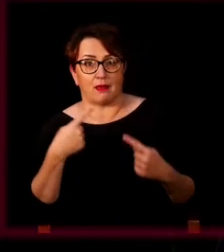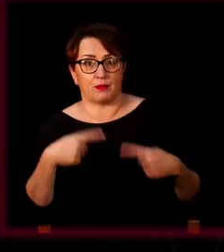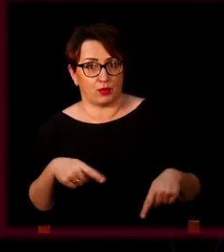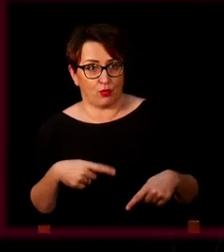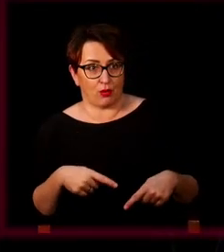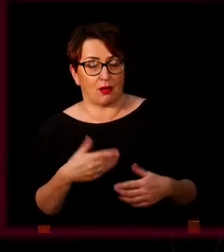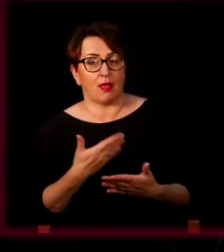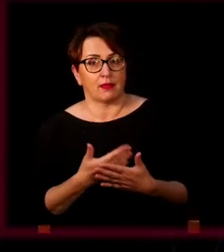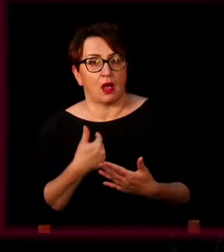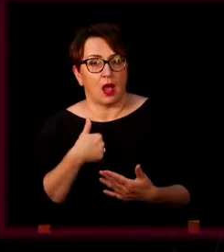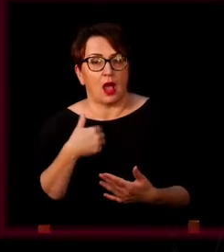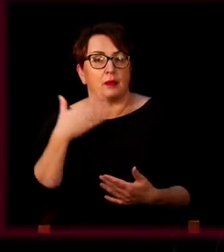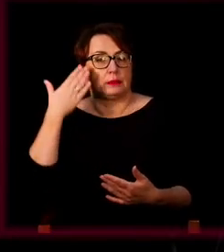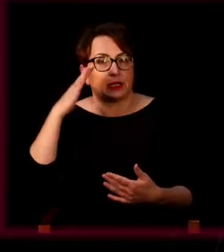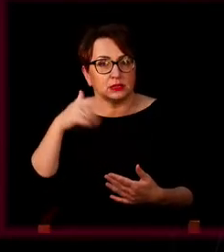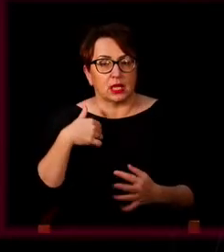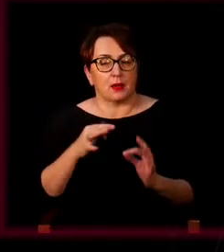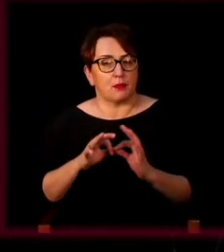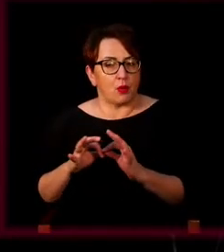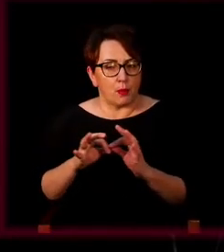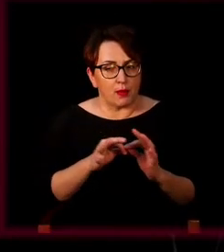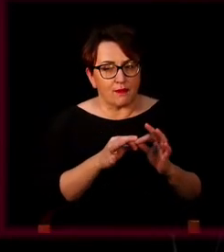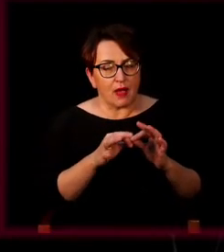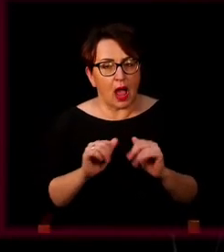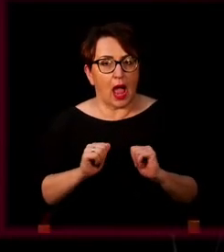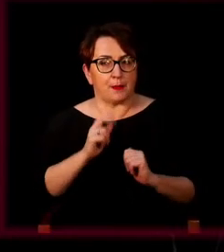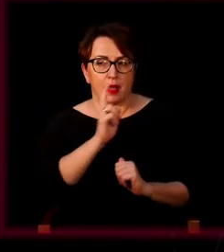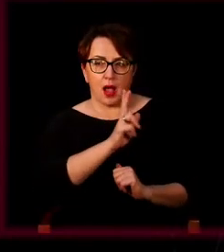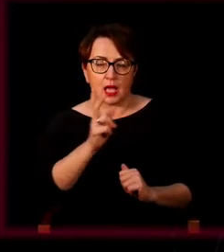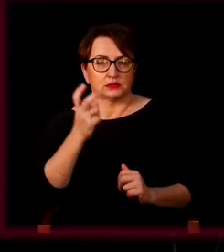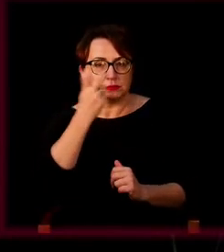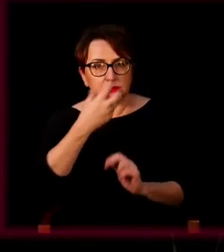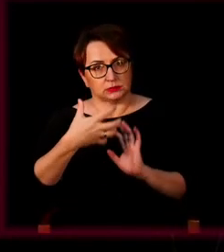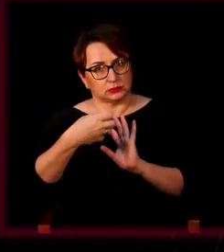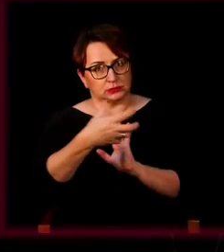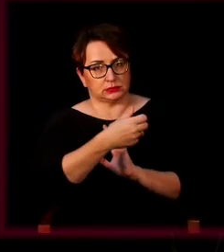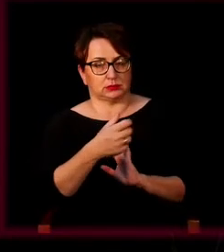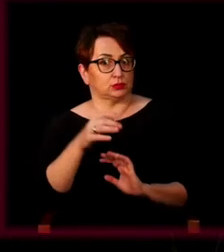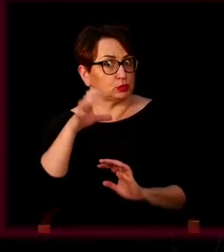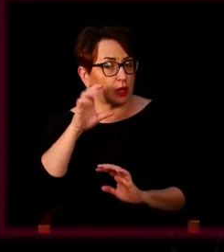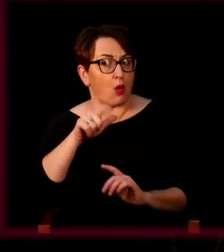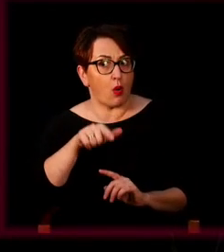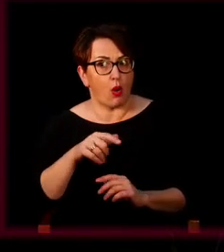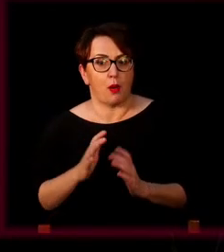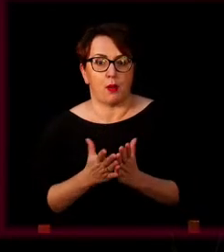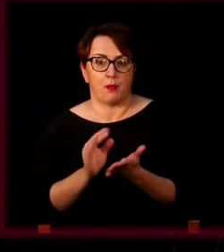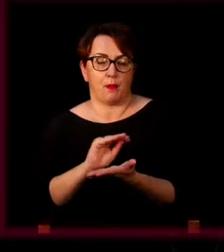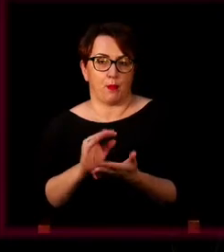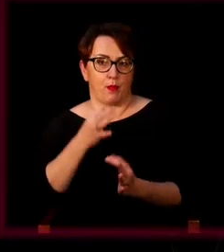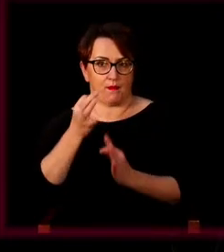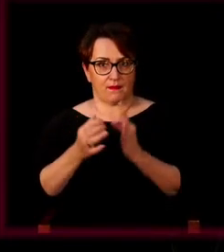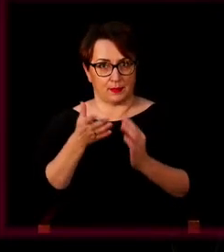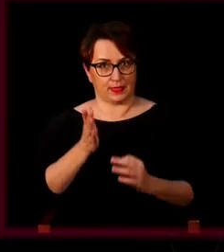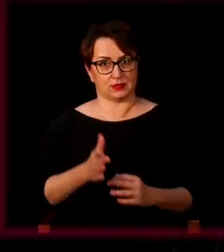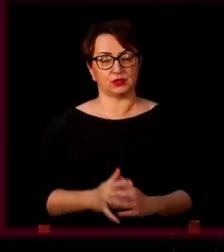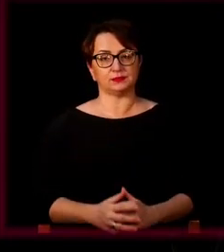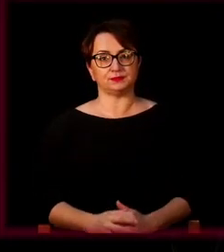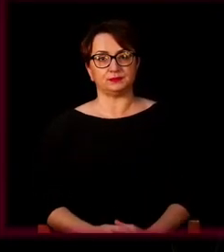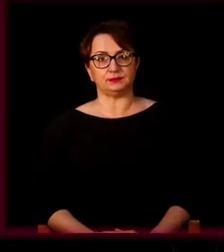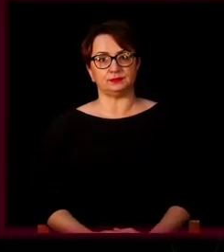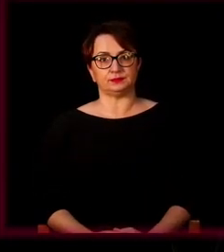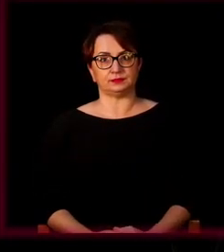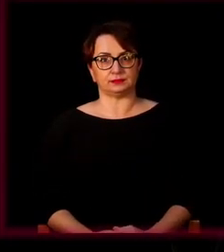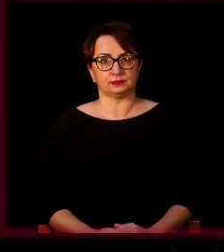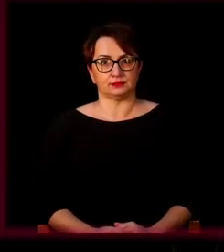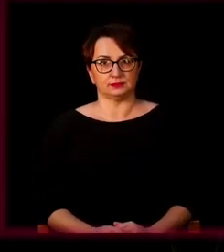jakoś tak to poprowadzić, żeby wszyscy coś interesującego usłyszeli o tej powieści.